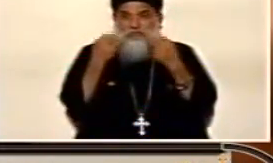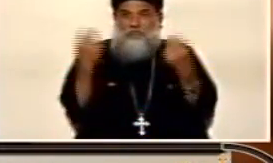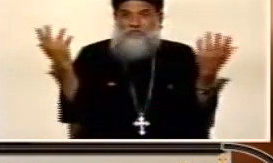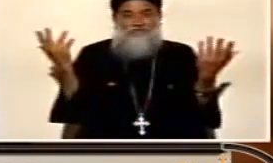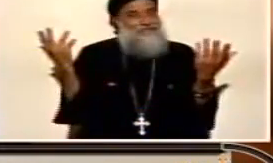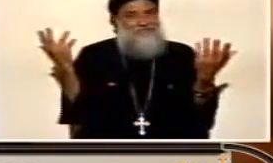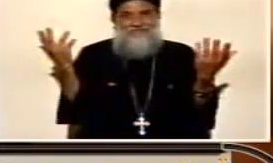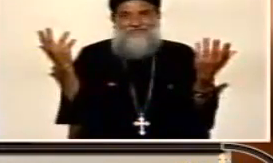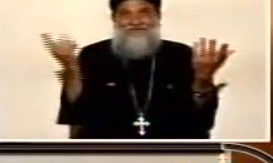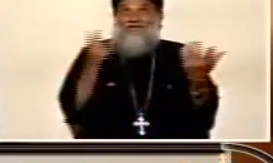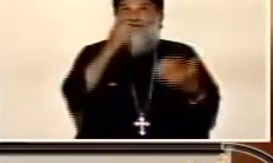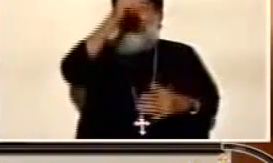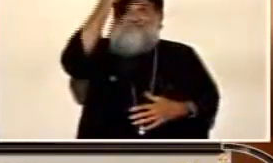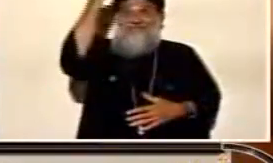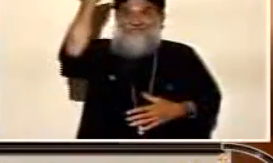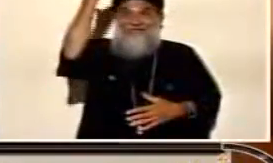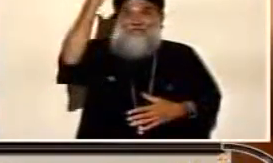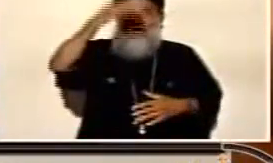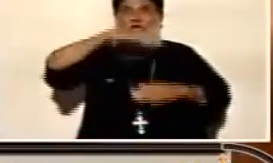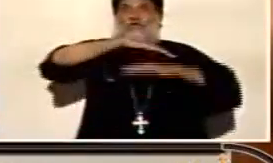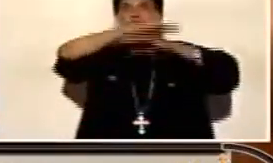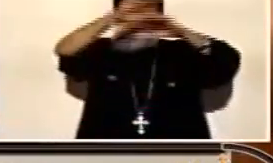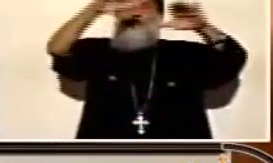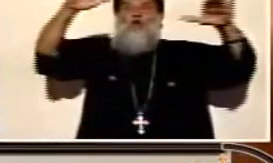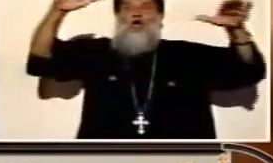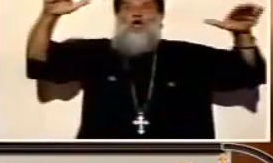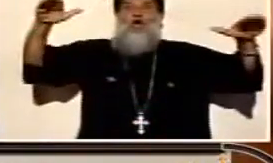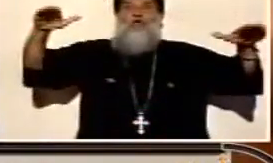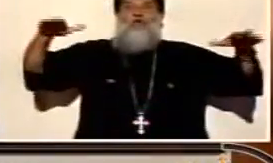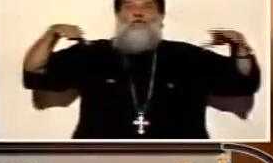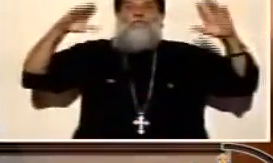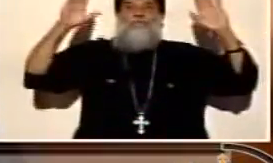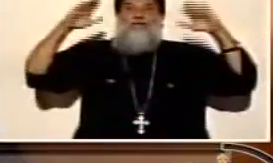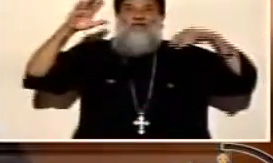زي الفردوس. بقى تخيل كل اللي في الفردوس